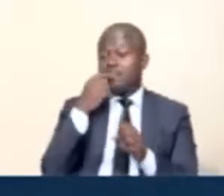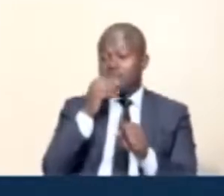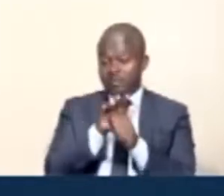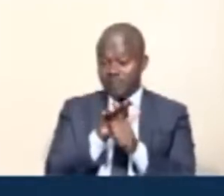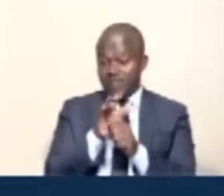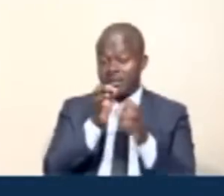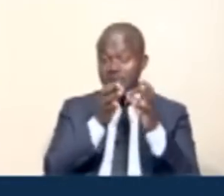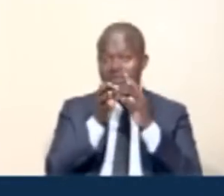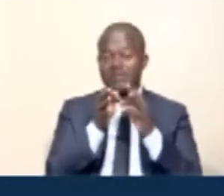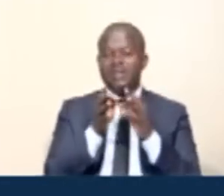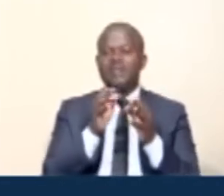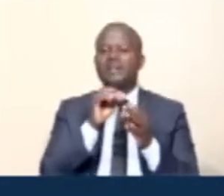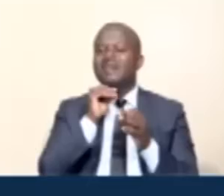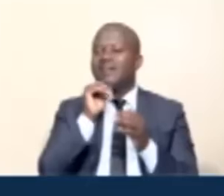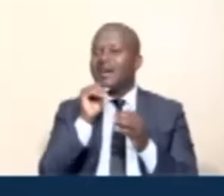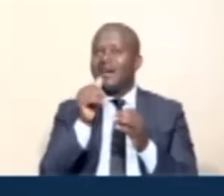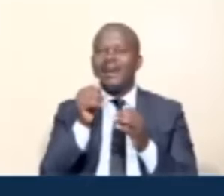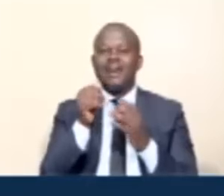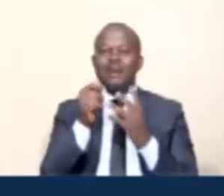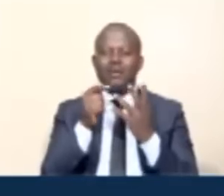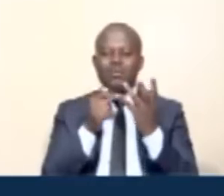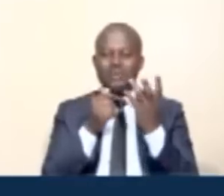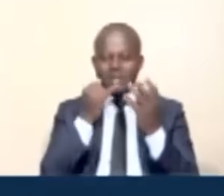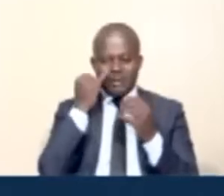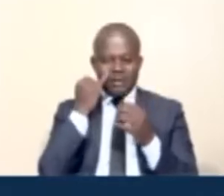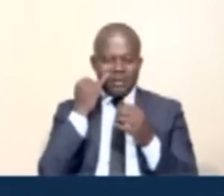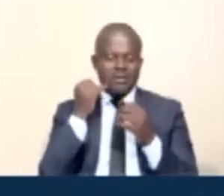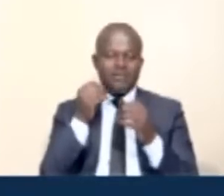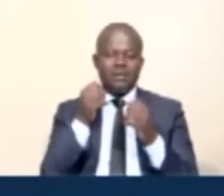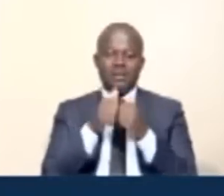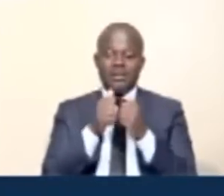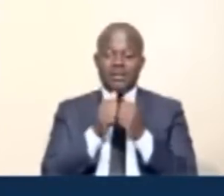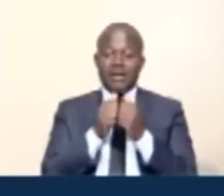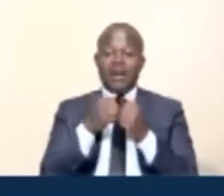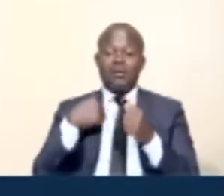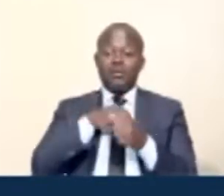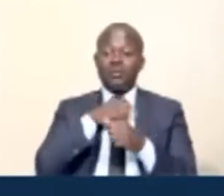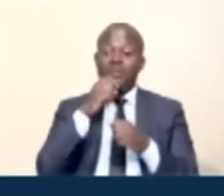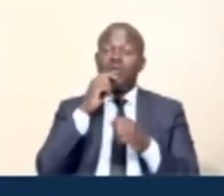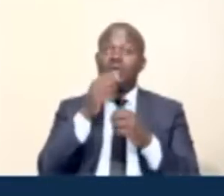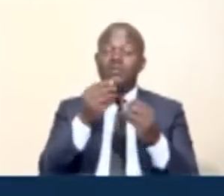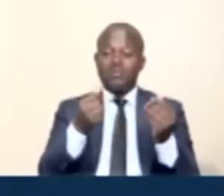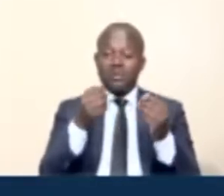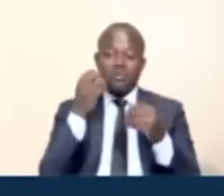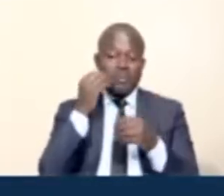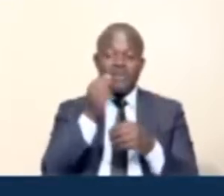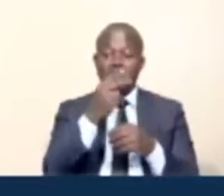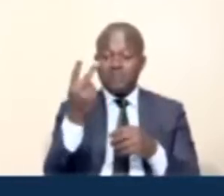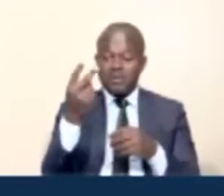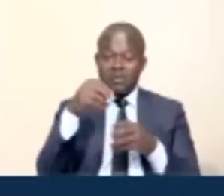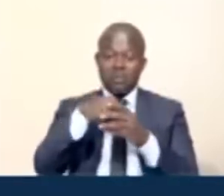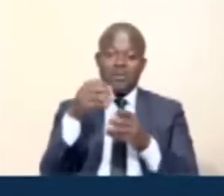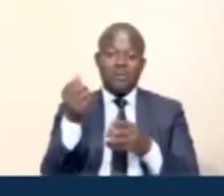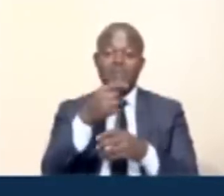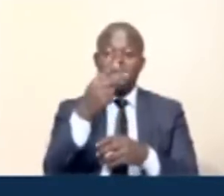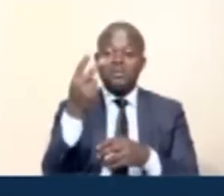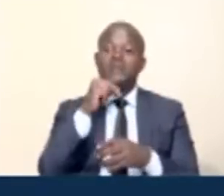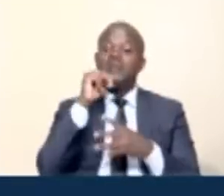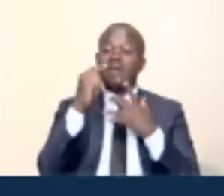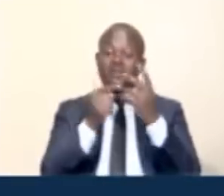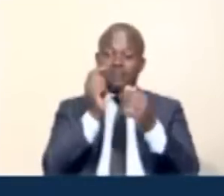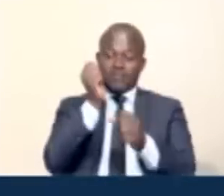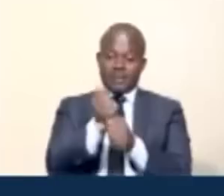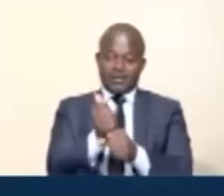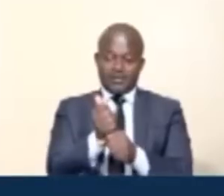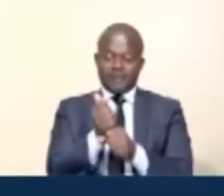nta gikuba cyacitse. Ikiba ahubwo ni uko ari kuvuga ati kiracyakemuka mu mezi abiri, no muri ayo mezi abiri ntabe nta kintu